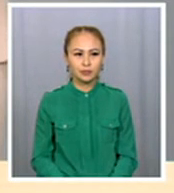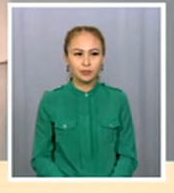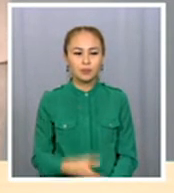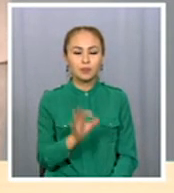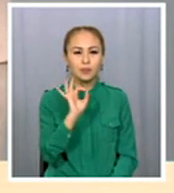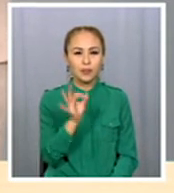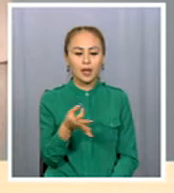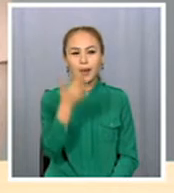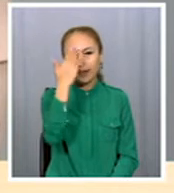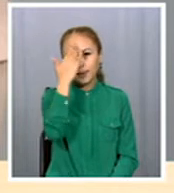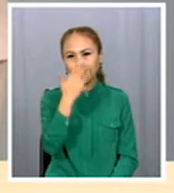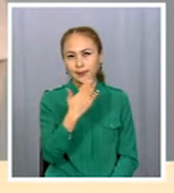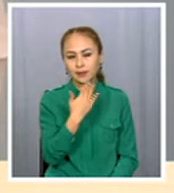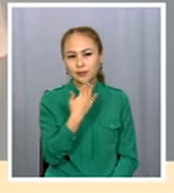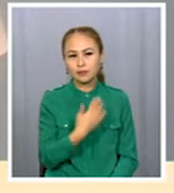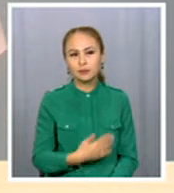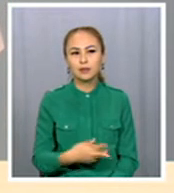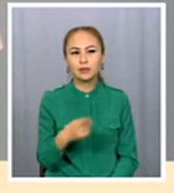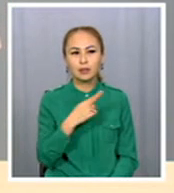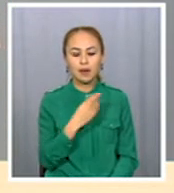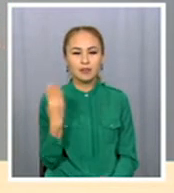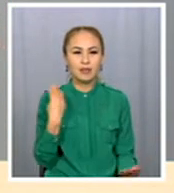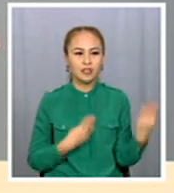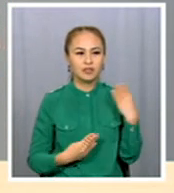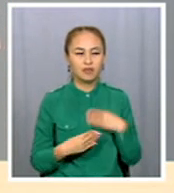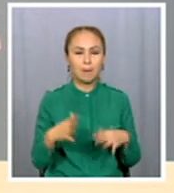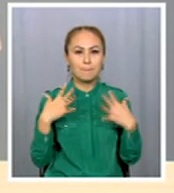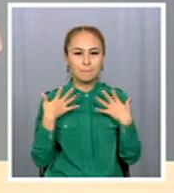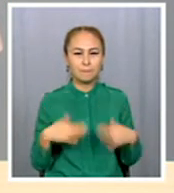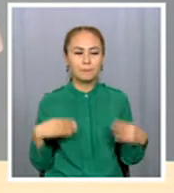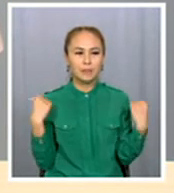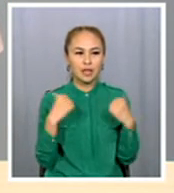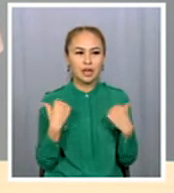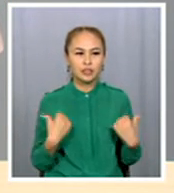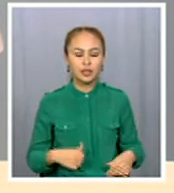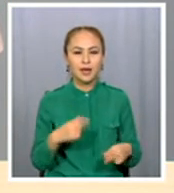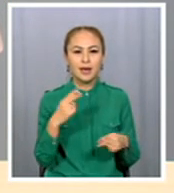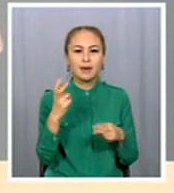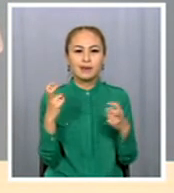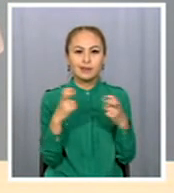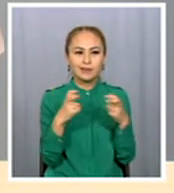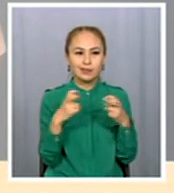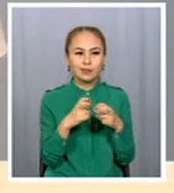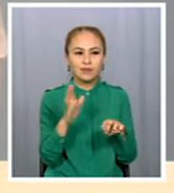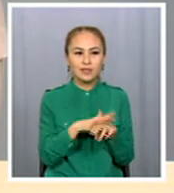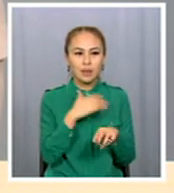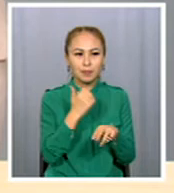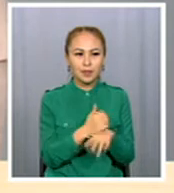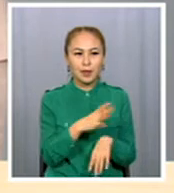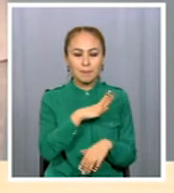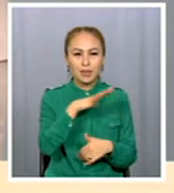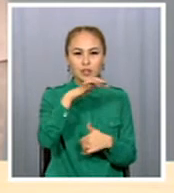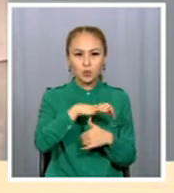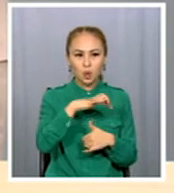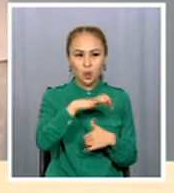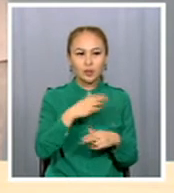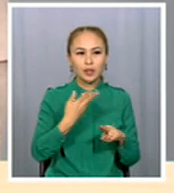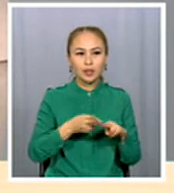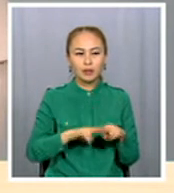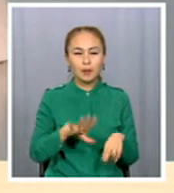Правильно, лето. Я надевал плащ, резиновые сапоги, брал зонт. Это